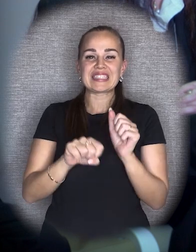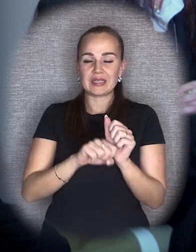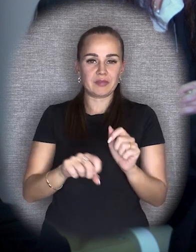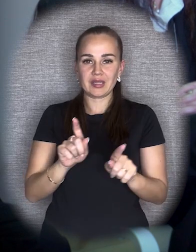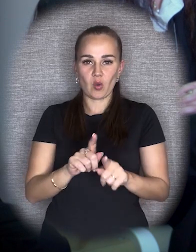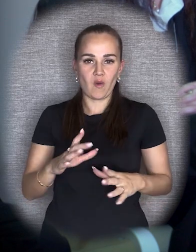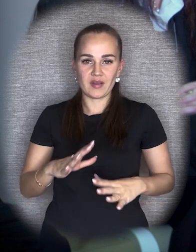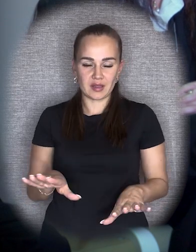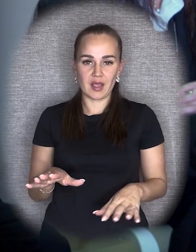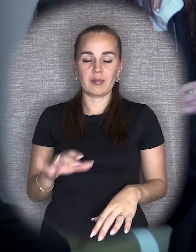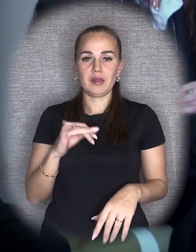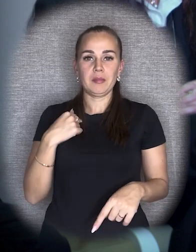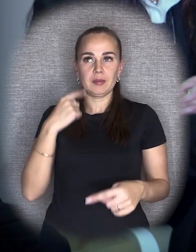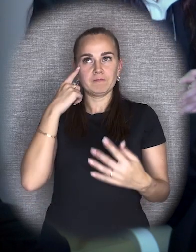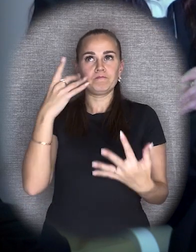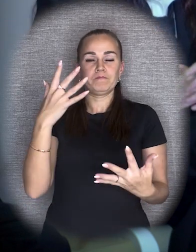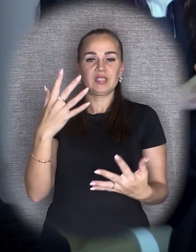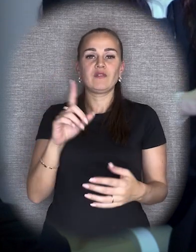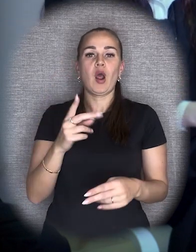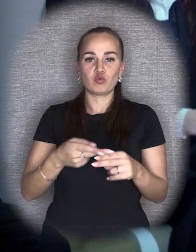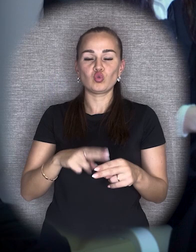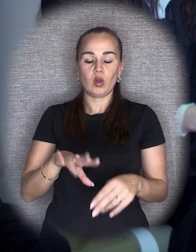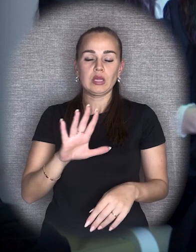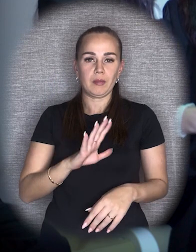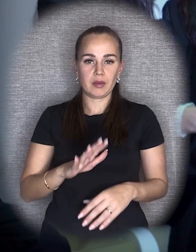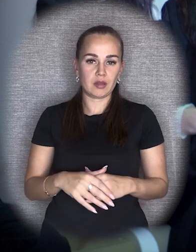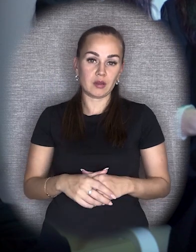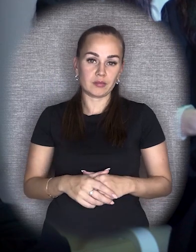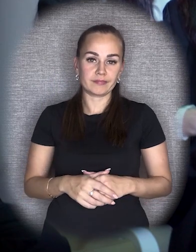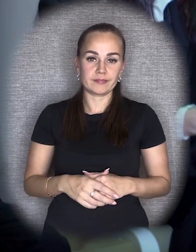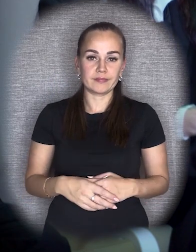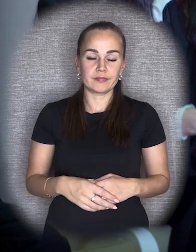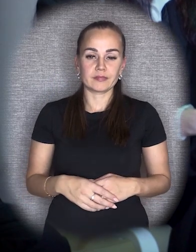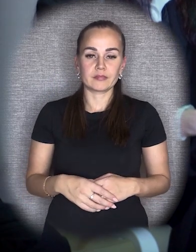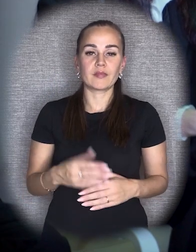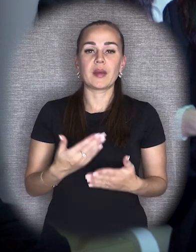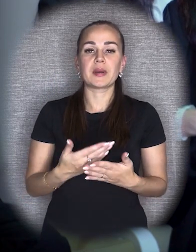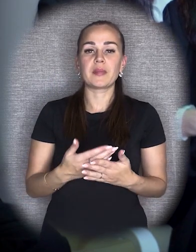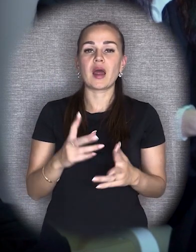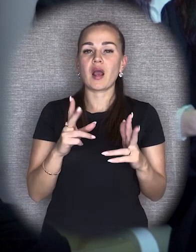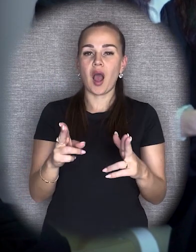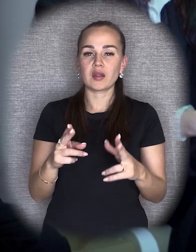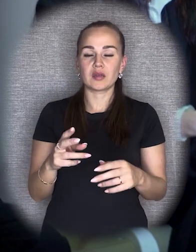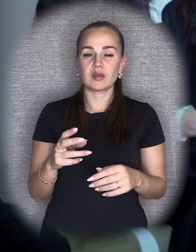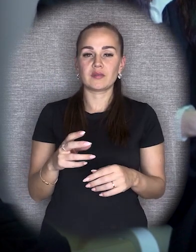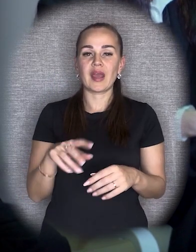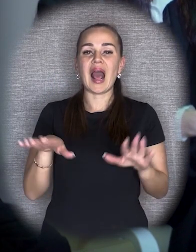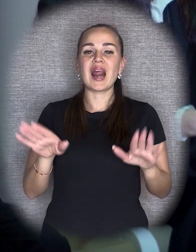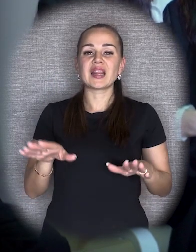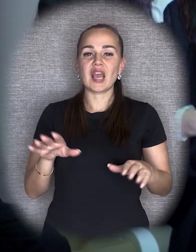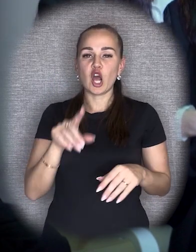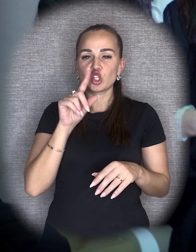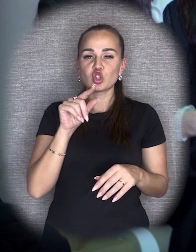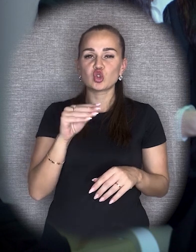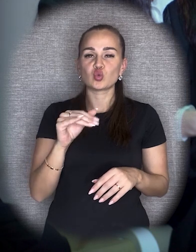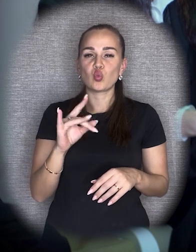эпоху ту. И опять же, не включить, скажем, кадр из фильма «Летят журавли», где